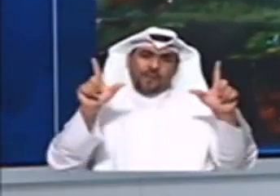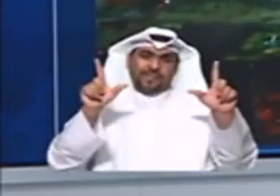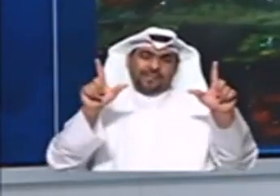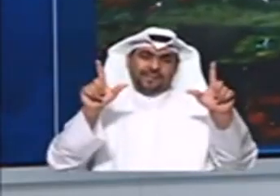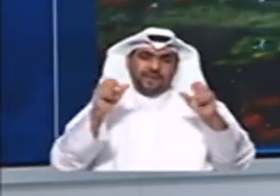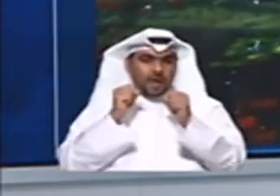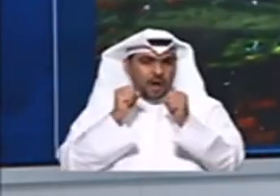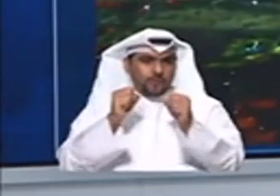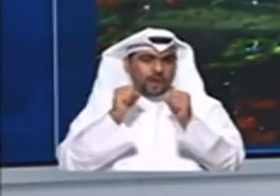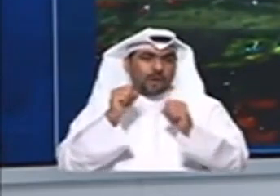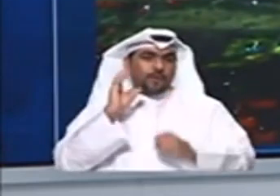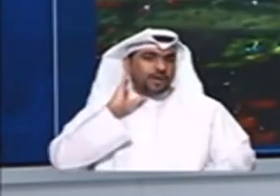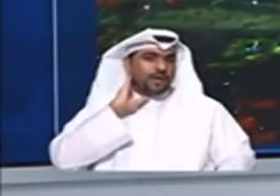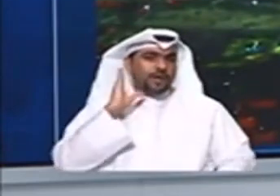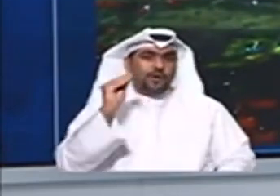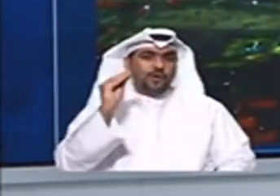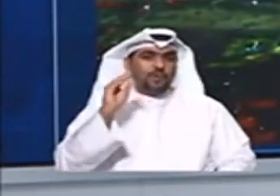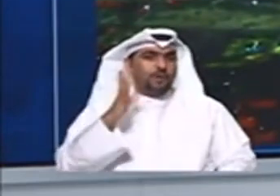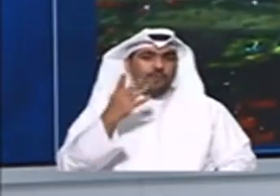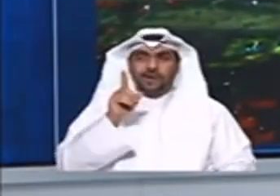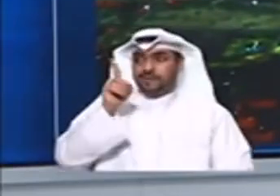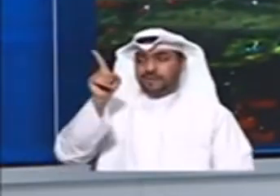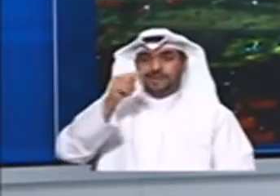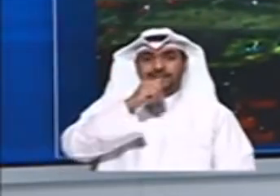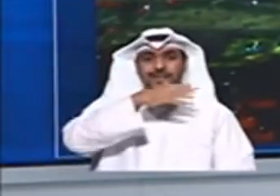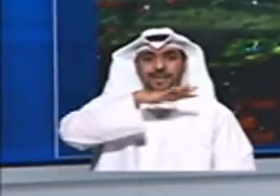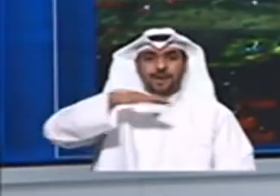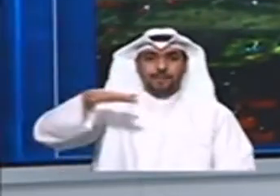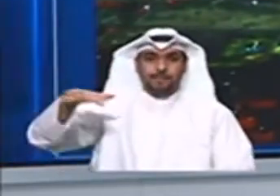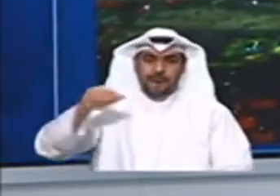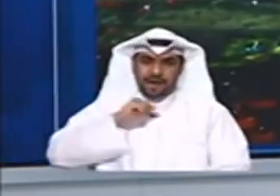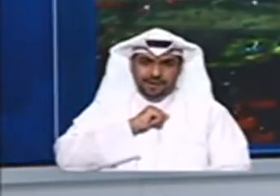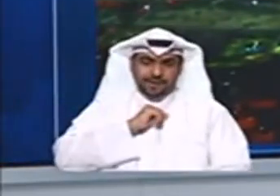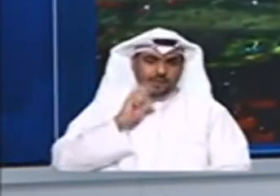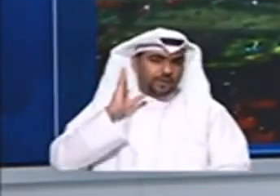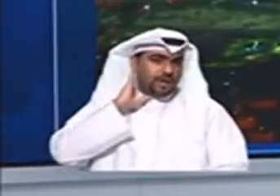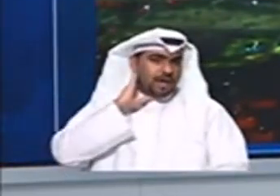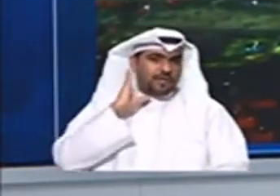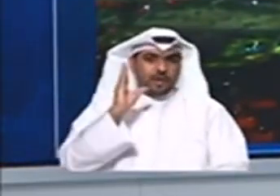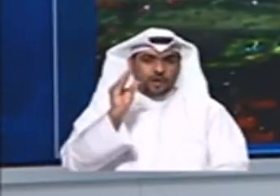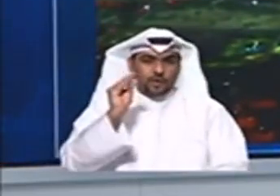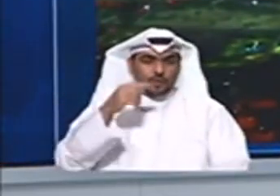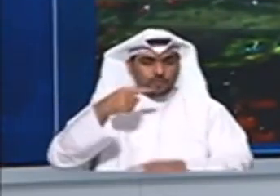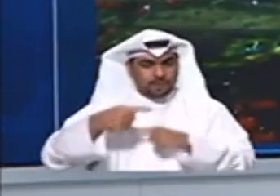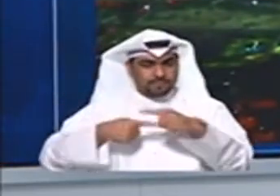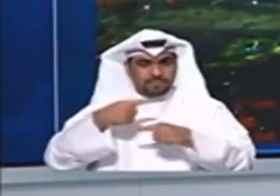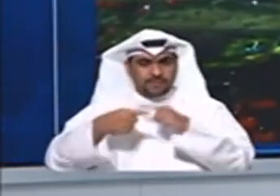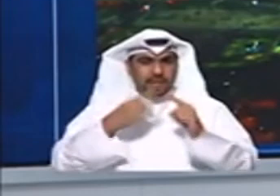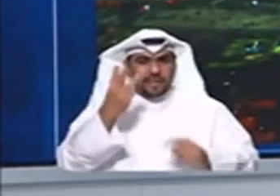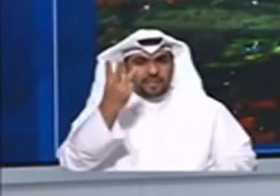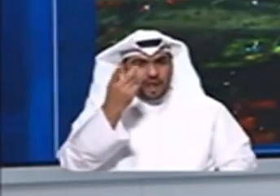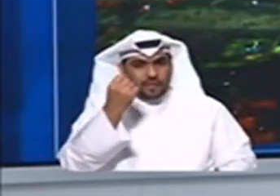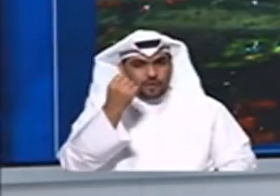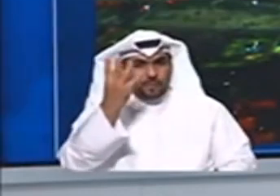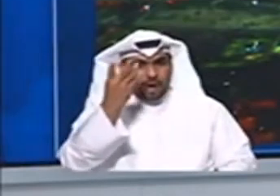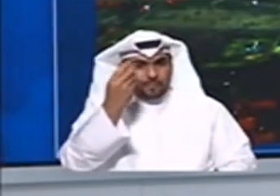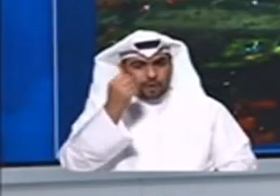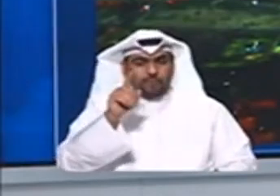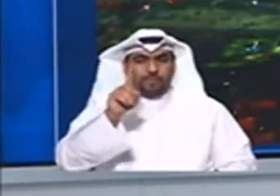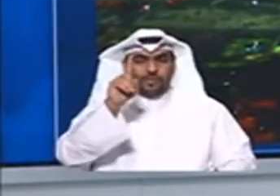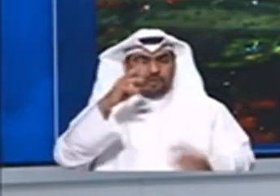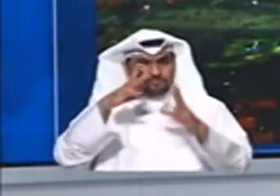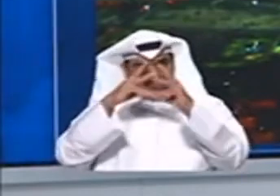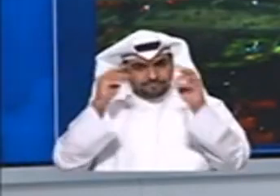وداخل البحر تتجاوز 70%. متوقع أن الرطوبة هذه تستمر معنا لعدة أيام. أيضا هناك فرص لتشكل بعض